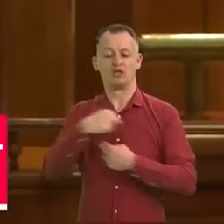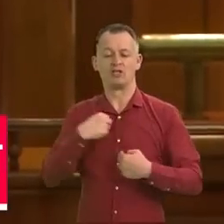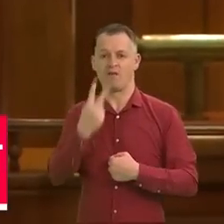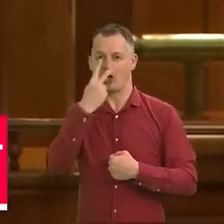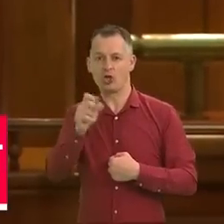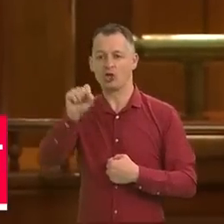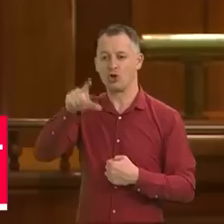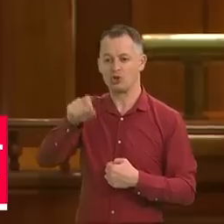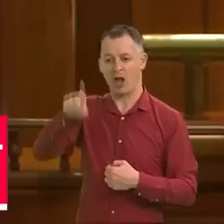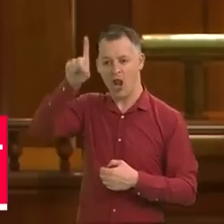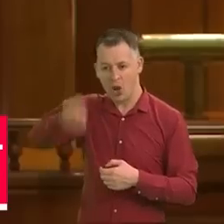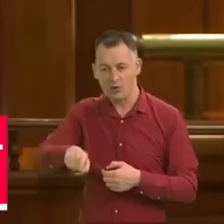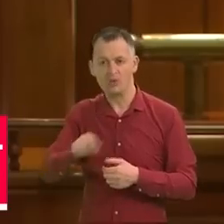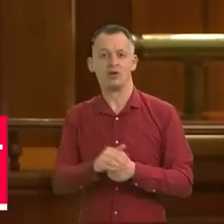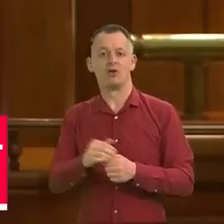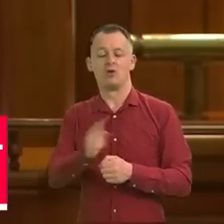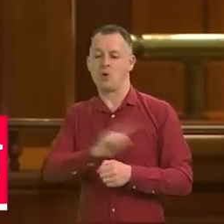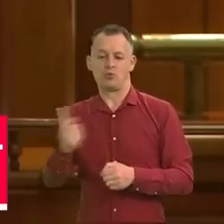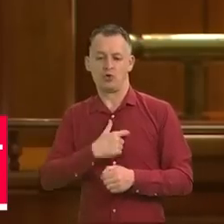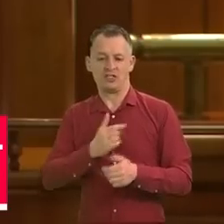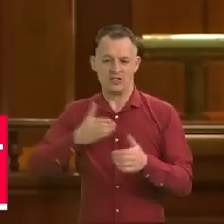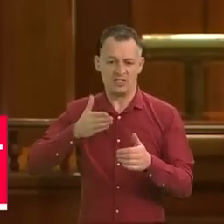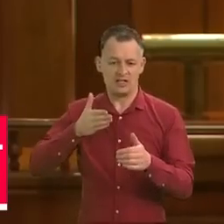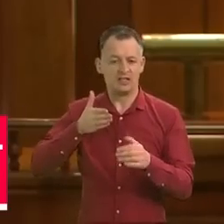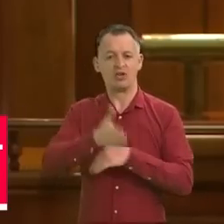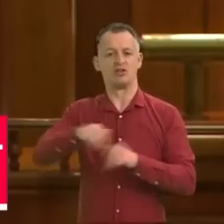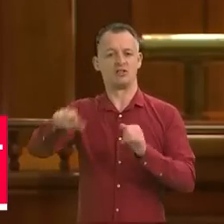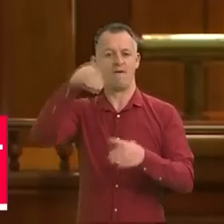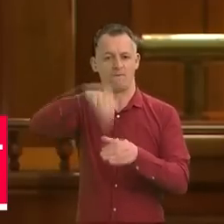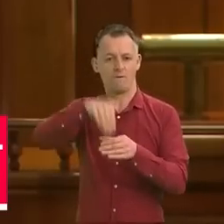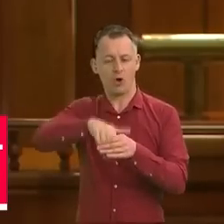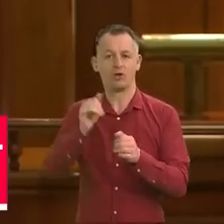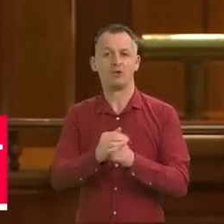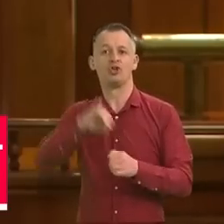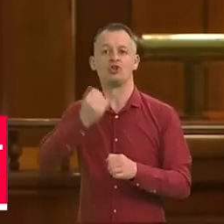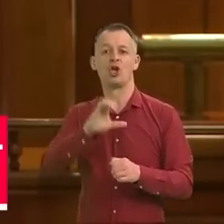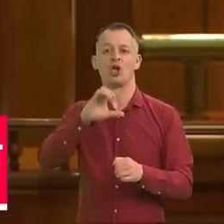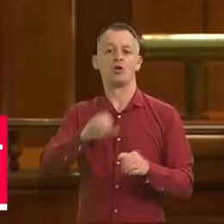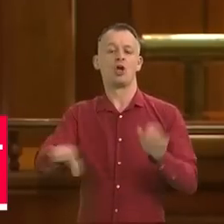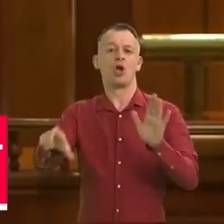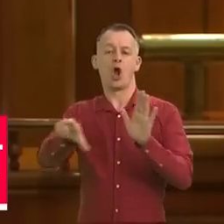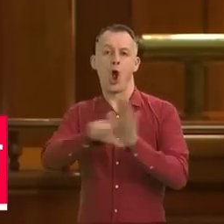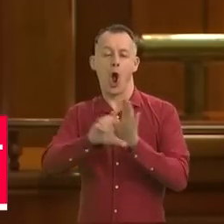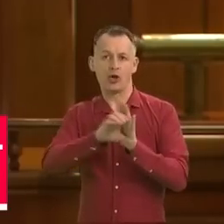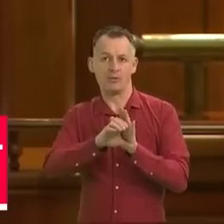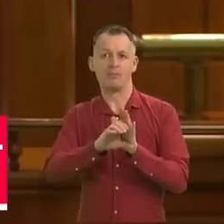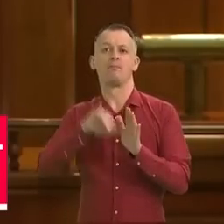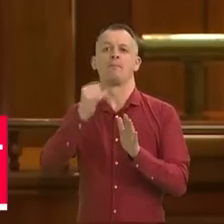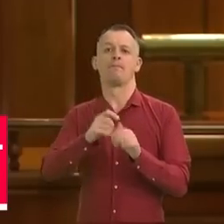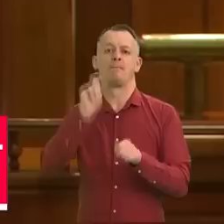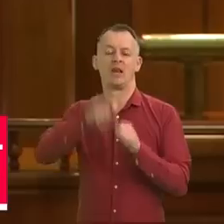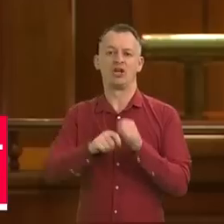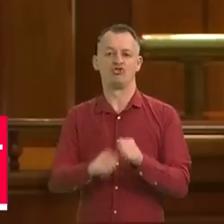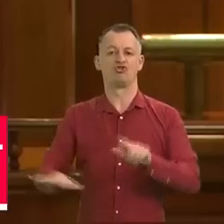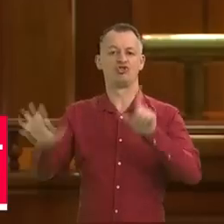caledar, incapabili să le treceți. Și în fine, codurile penale. Deci noi suntem de vină că adoptăm într-un an de zile 7